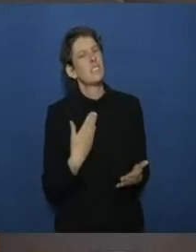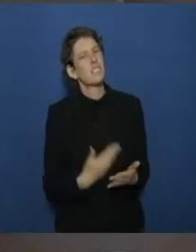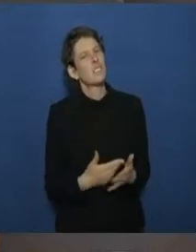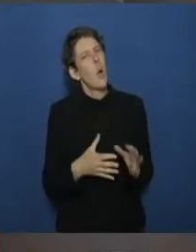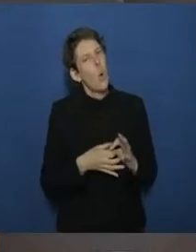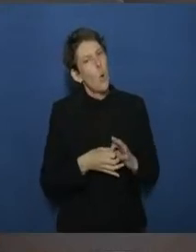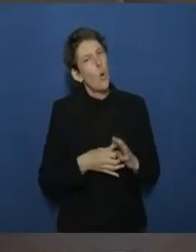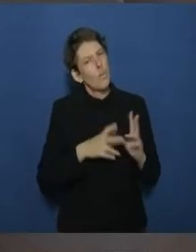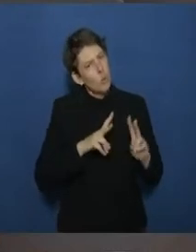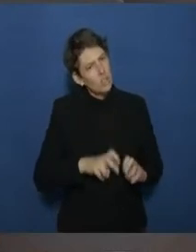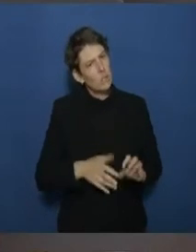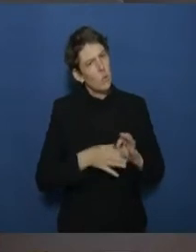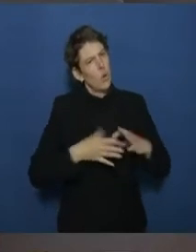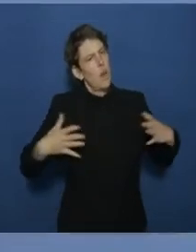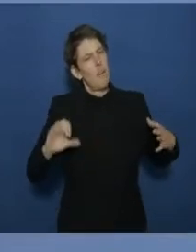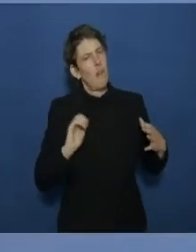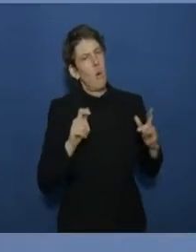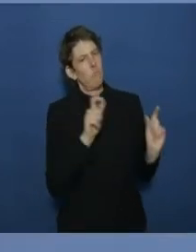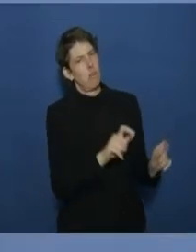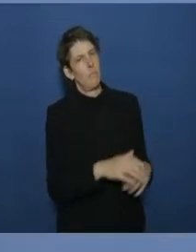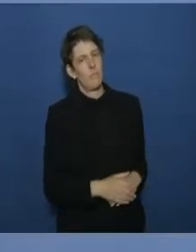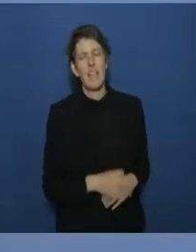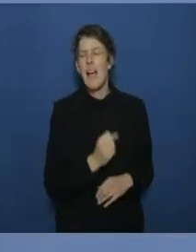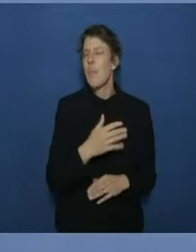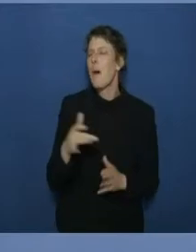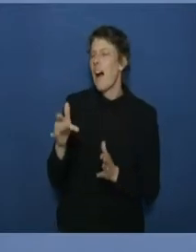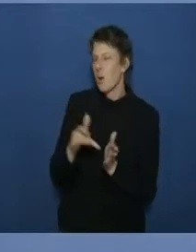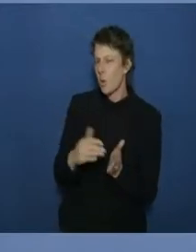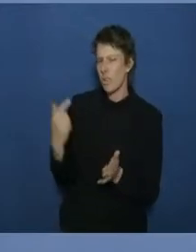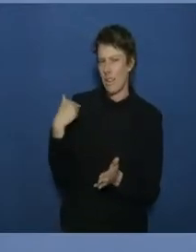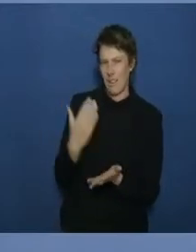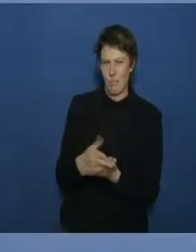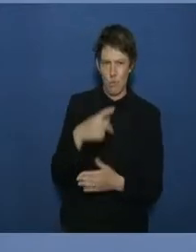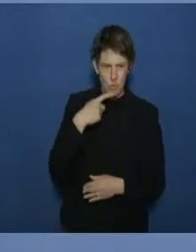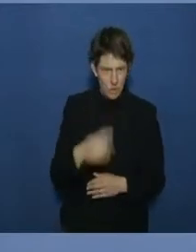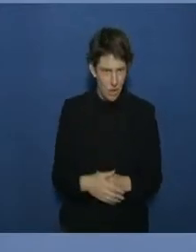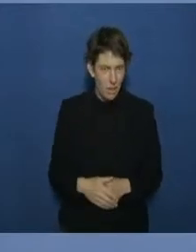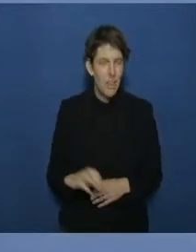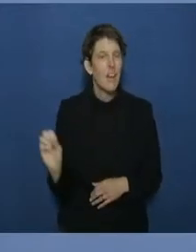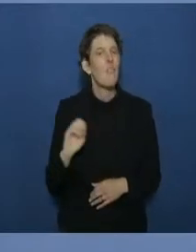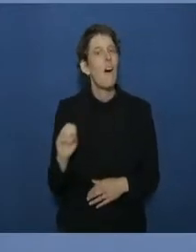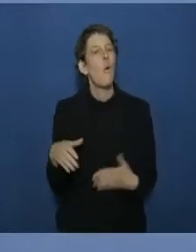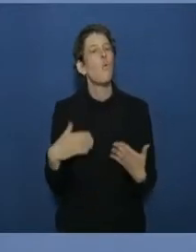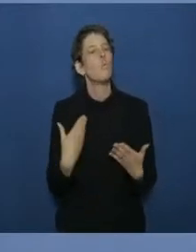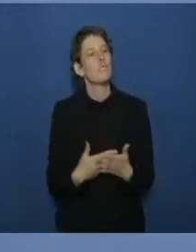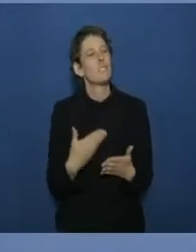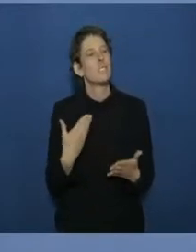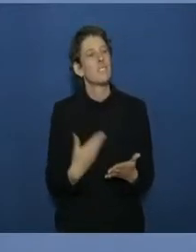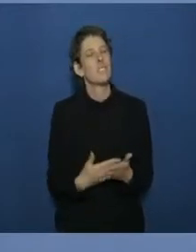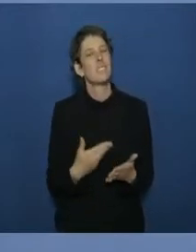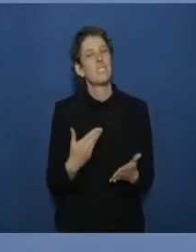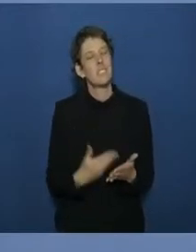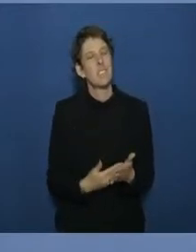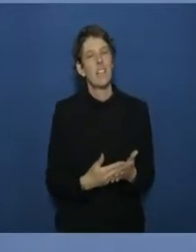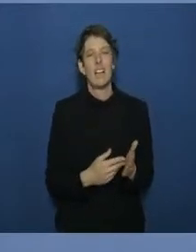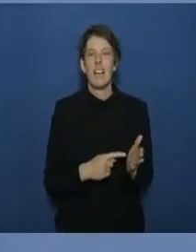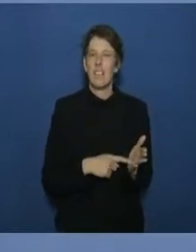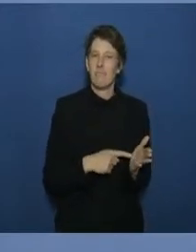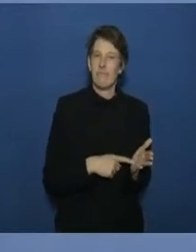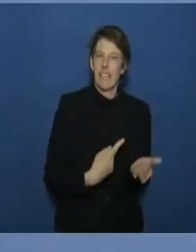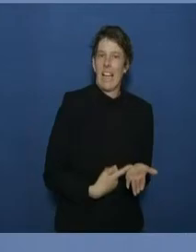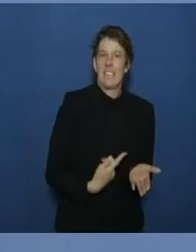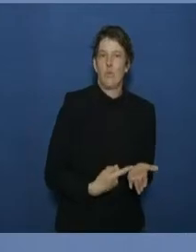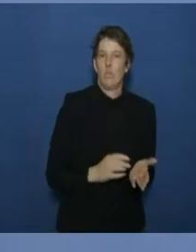unabhängige Untersuchung? Einige der Gründe hatte ich ja gerade schon genannt, warum wir diese Resolution nicht